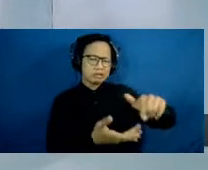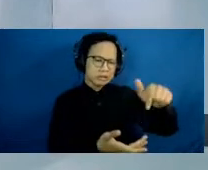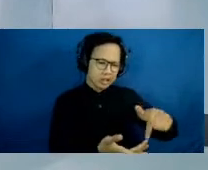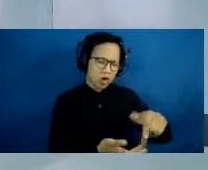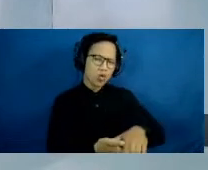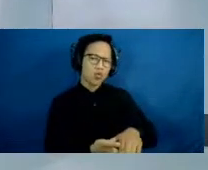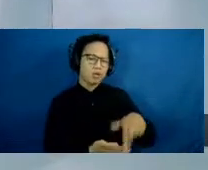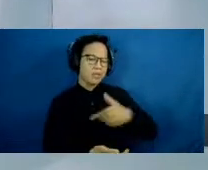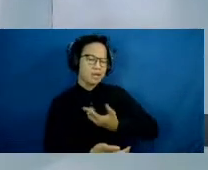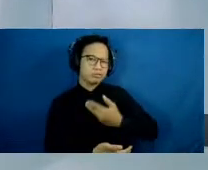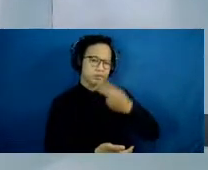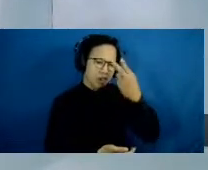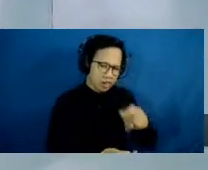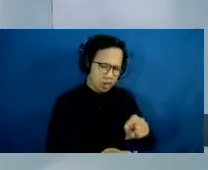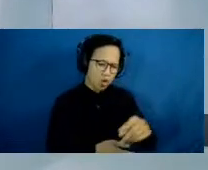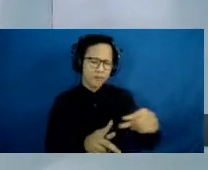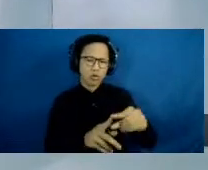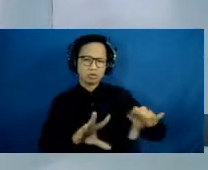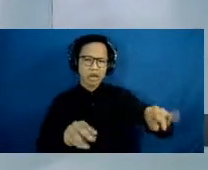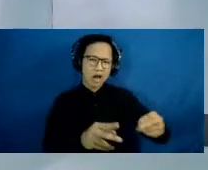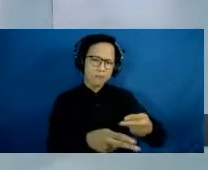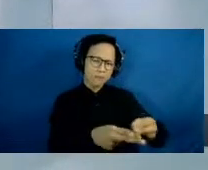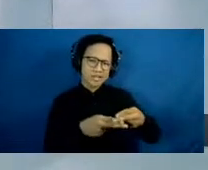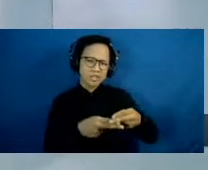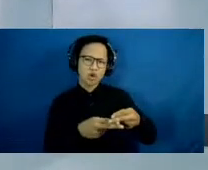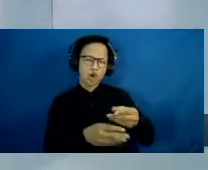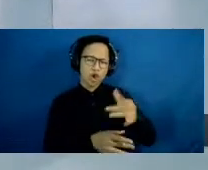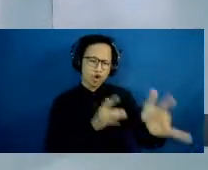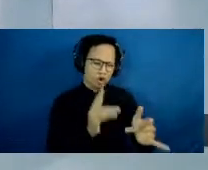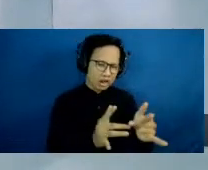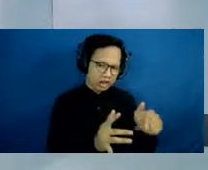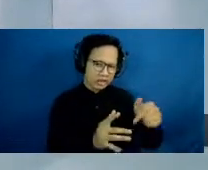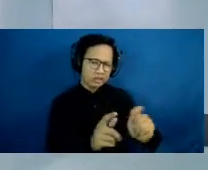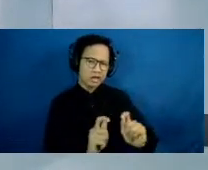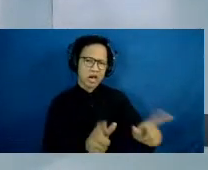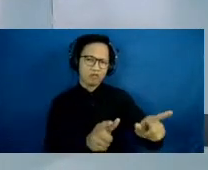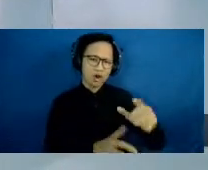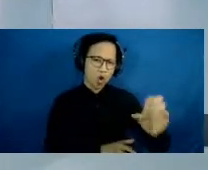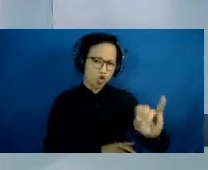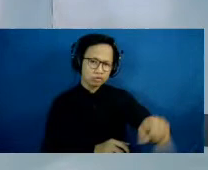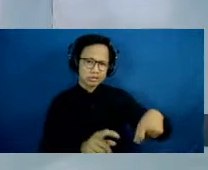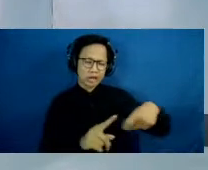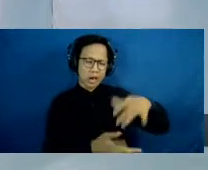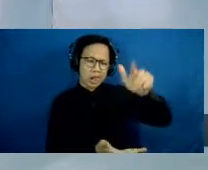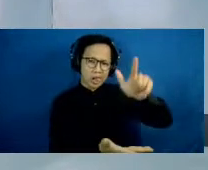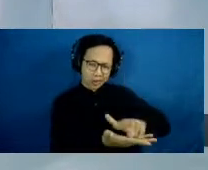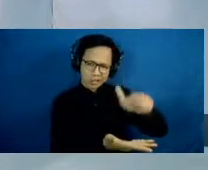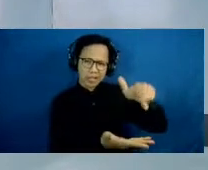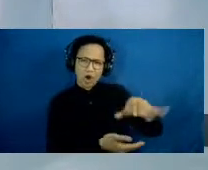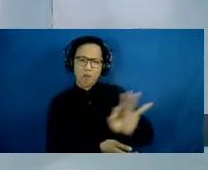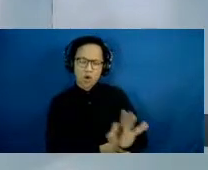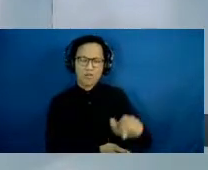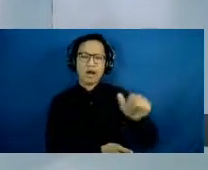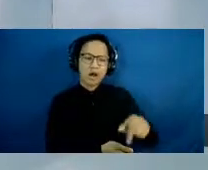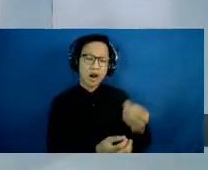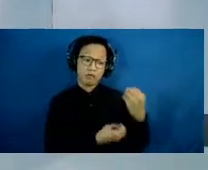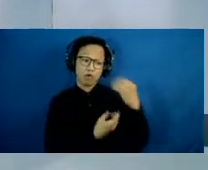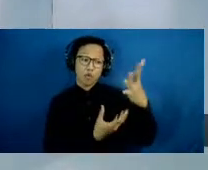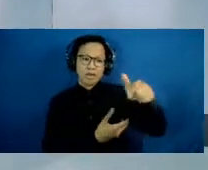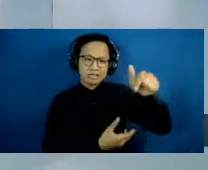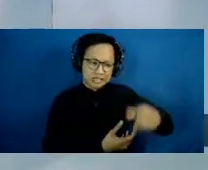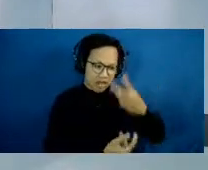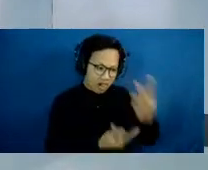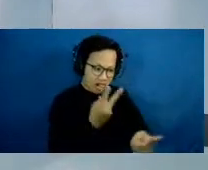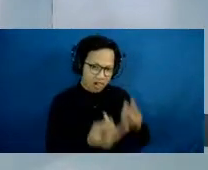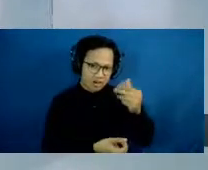nih perusahaannya di OJK. Kemudian kalau untuk mudahnya juga bisa diakses ke WhatsApp nomornya